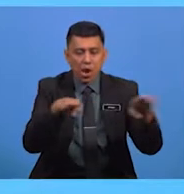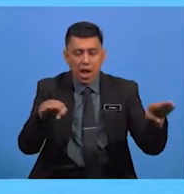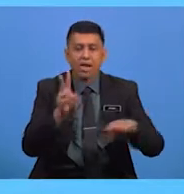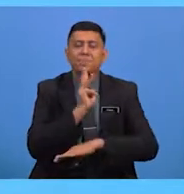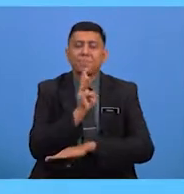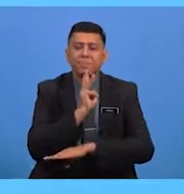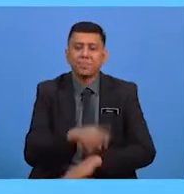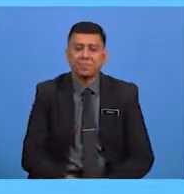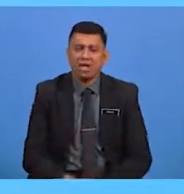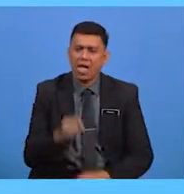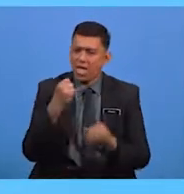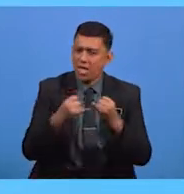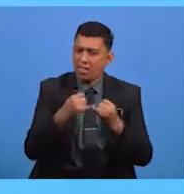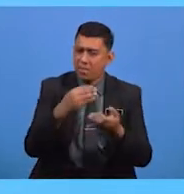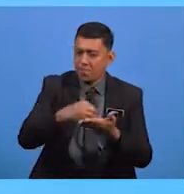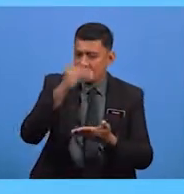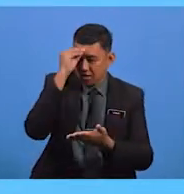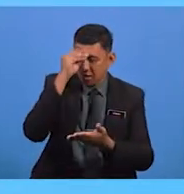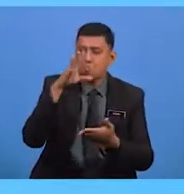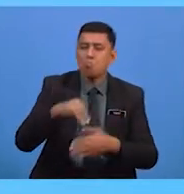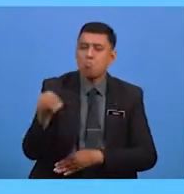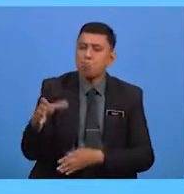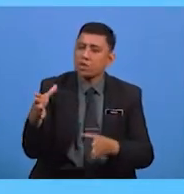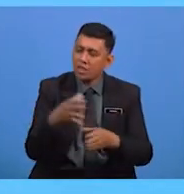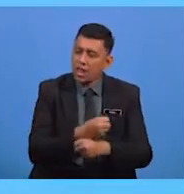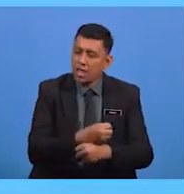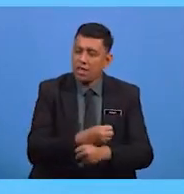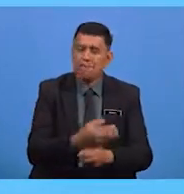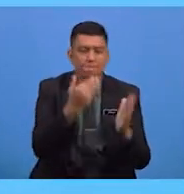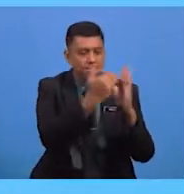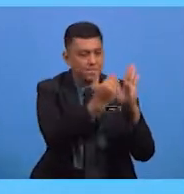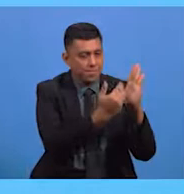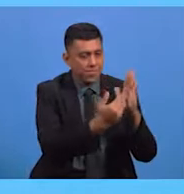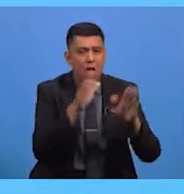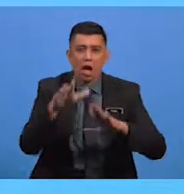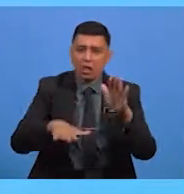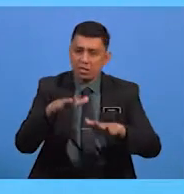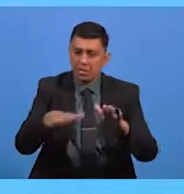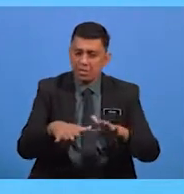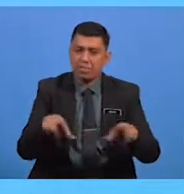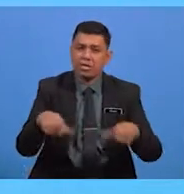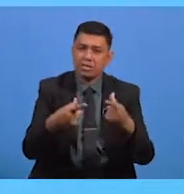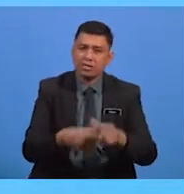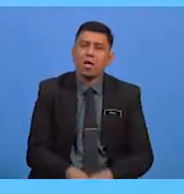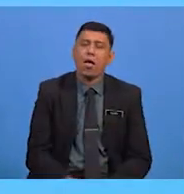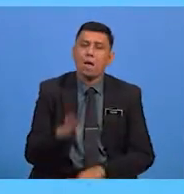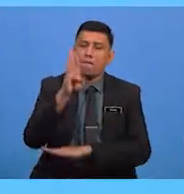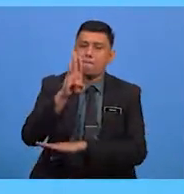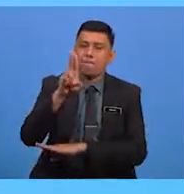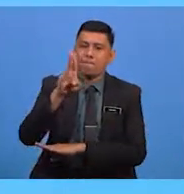Pada akhir pembelajaran nanti, murid-murid dapat menyenaraikan langkah-langkah melaksanakan bubble